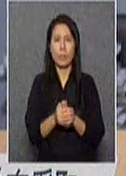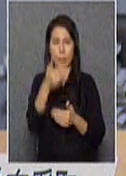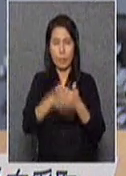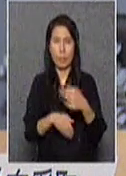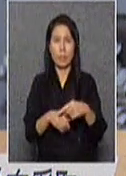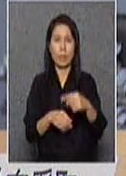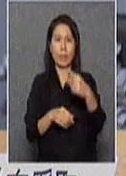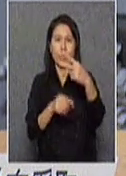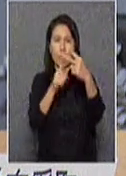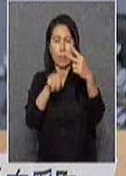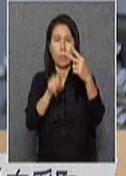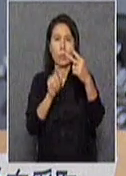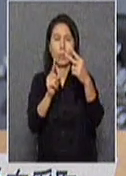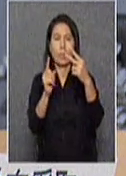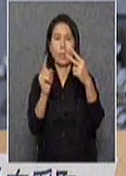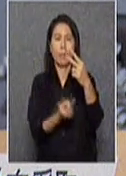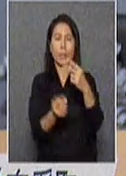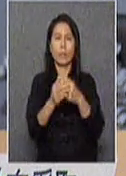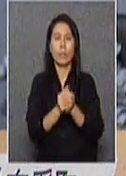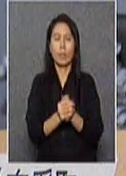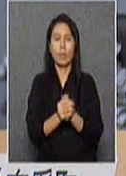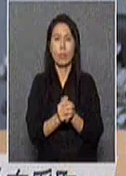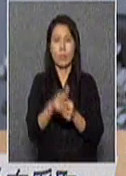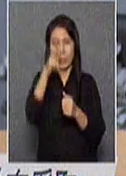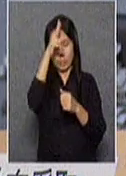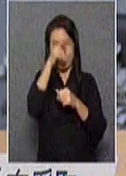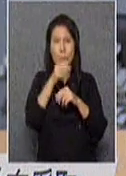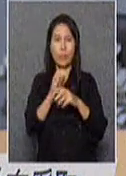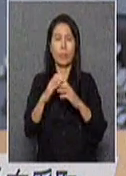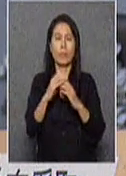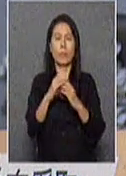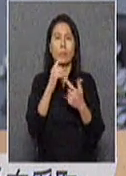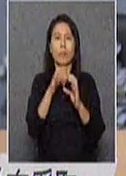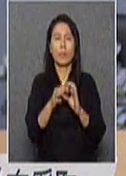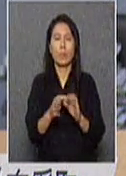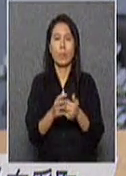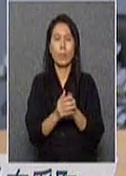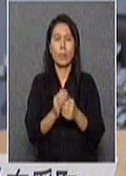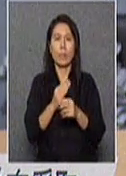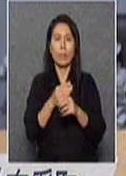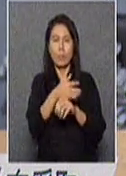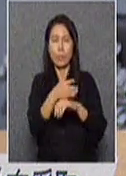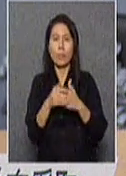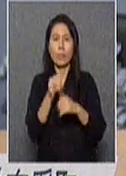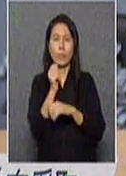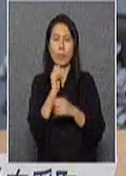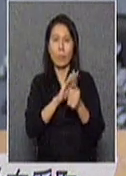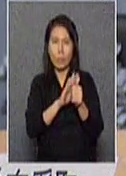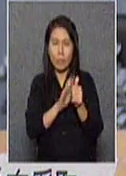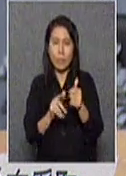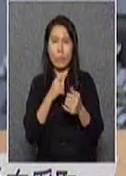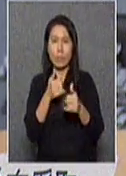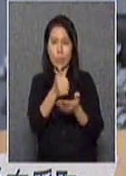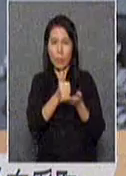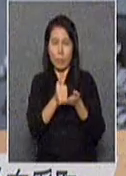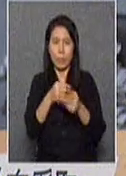減2100萬元，相當於社會福利處就社會保障下增設73個職位所涉及